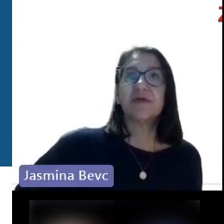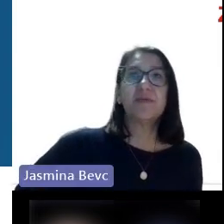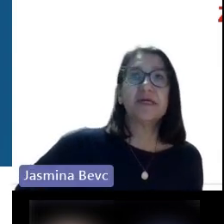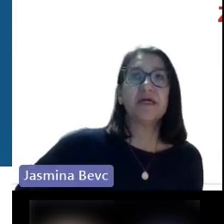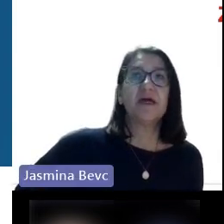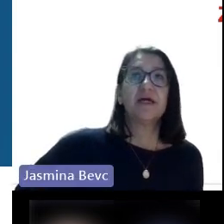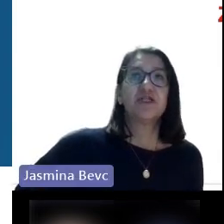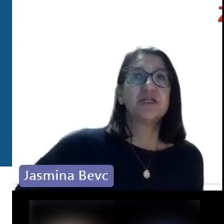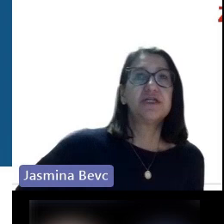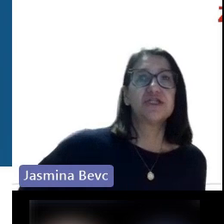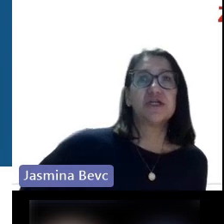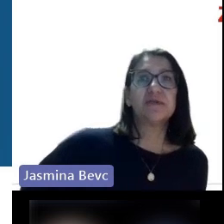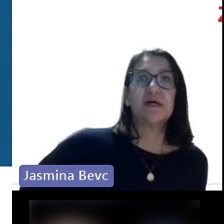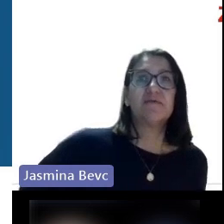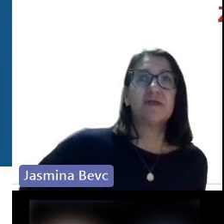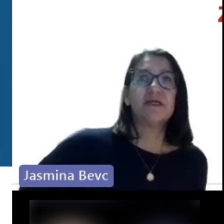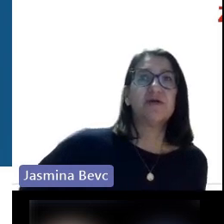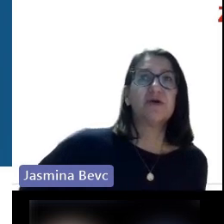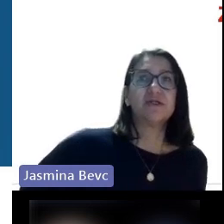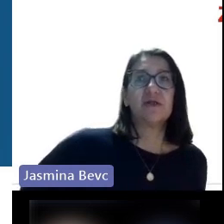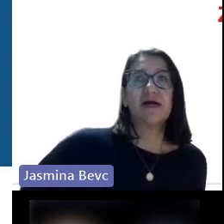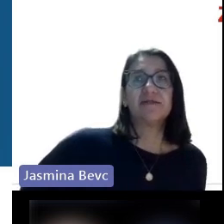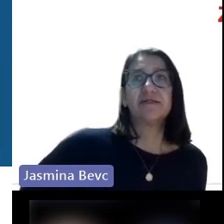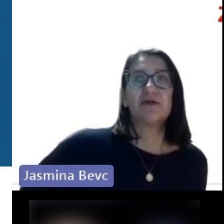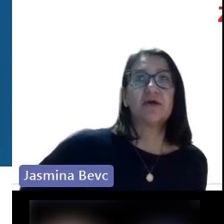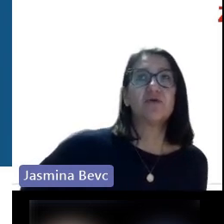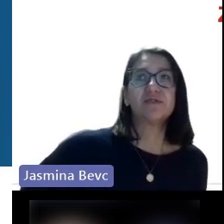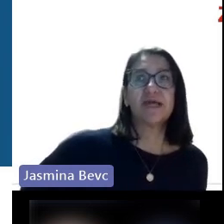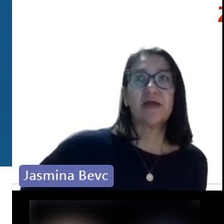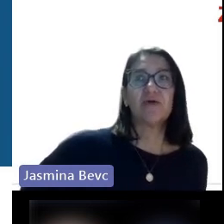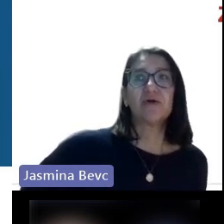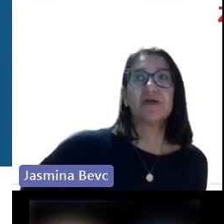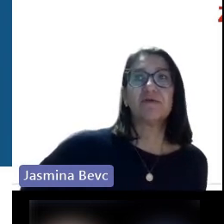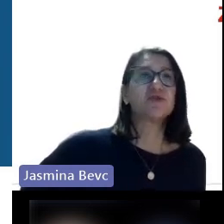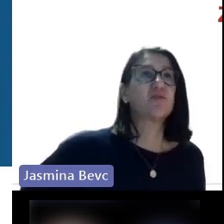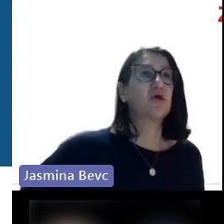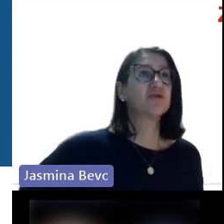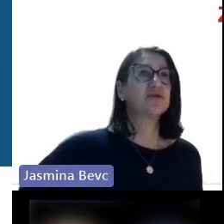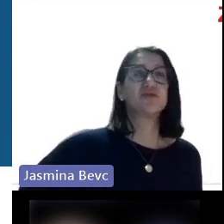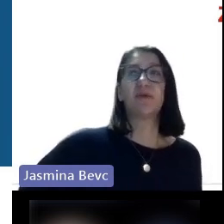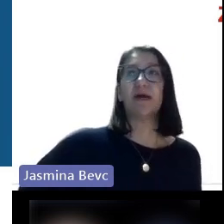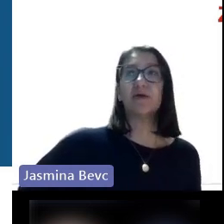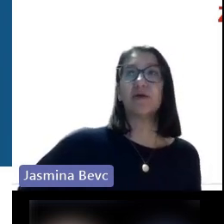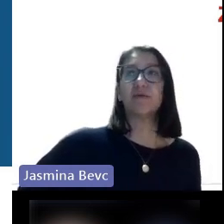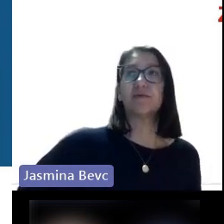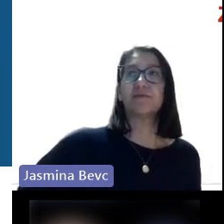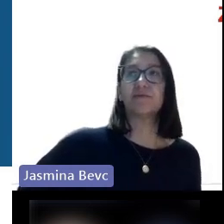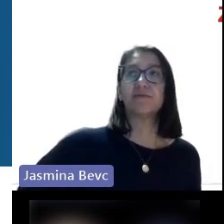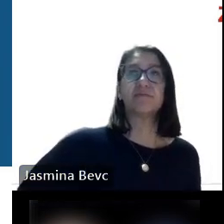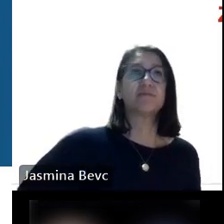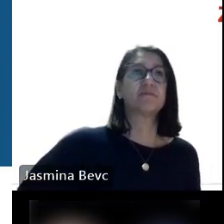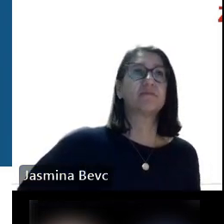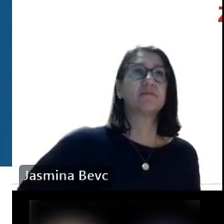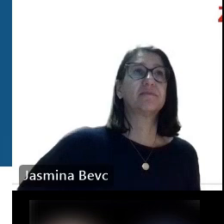Potem gremo naprej. Če hiša nima veliko izolacije, lahko vseeno ogrevam s toplotno črpalko?